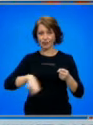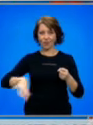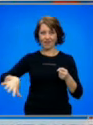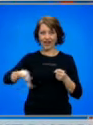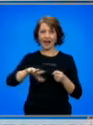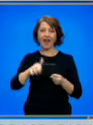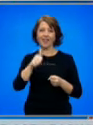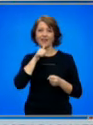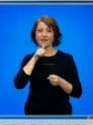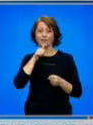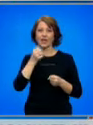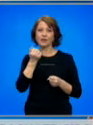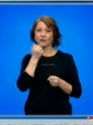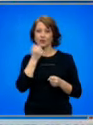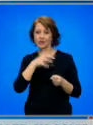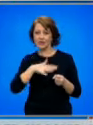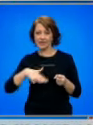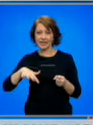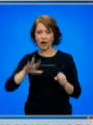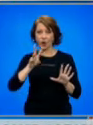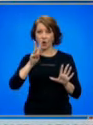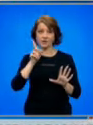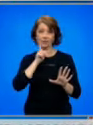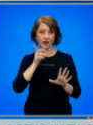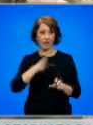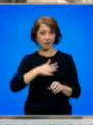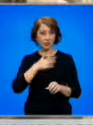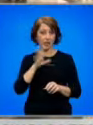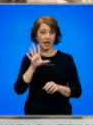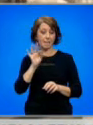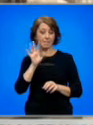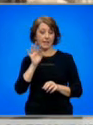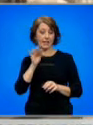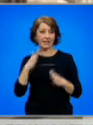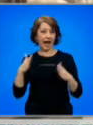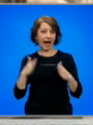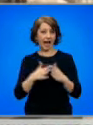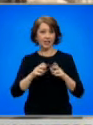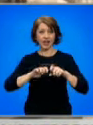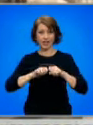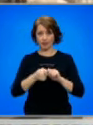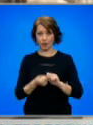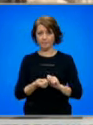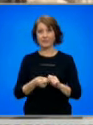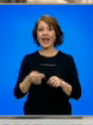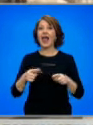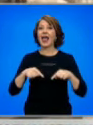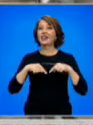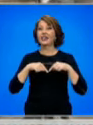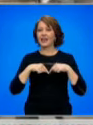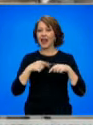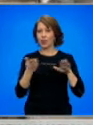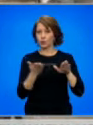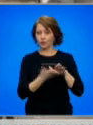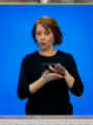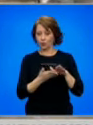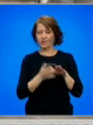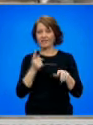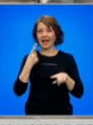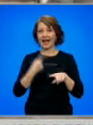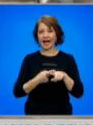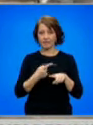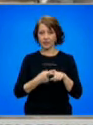наводненото село, където загинаха 8 души и над 50 къщи бяха разрушени. Делото на Харманлийския районен съд стартира след два